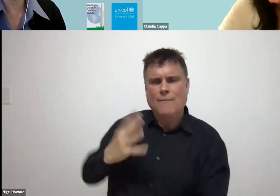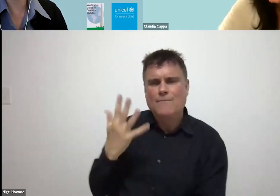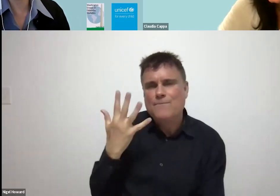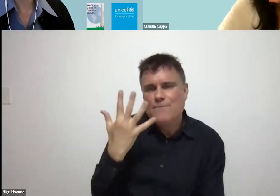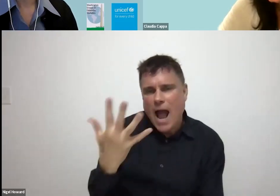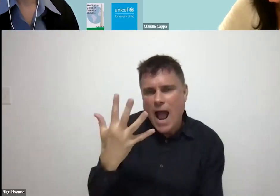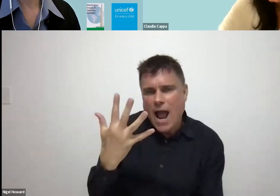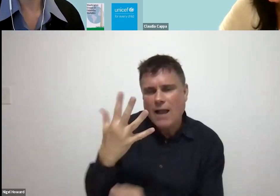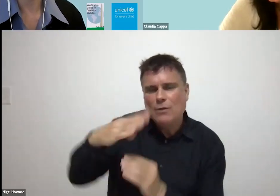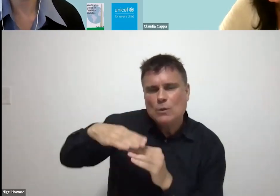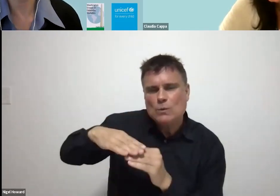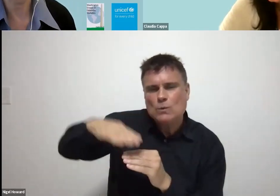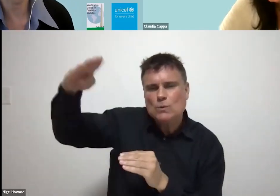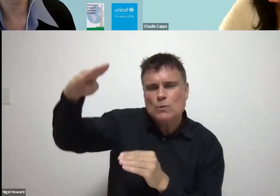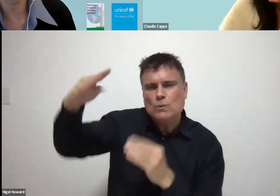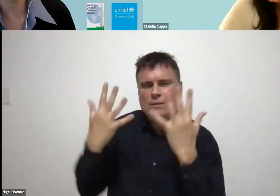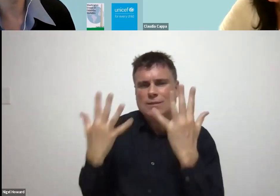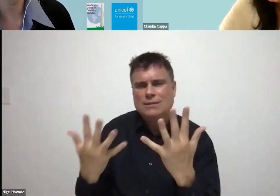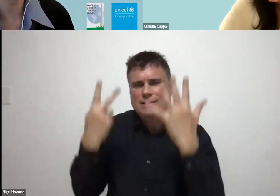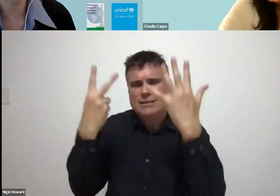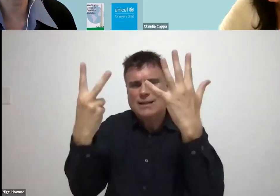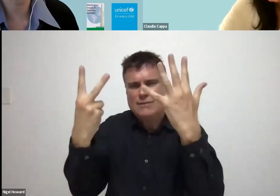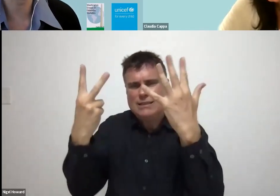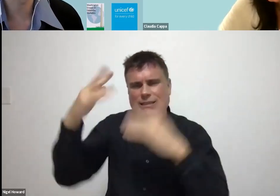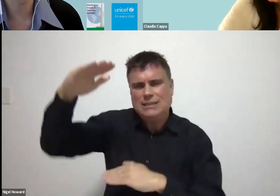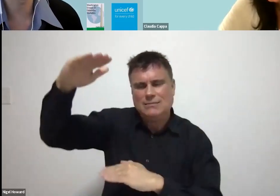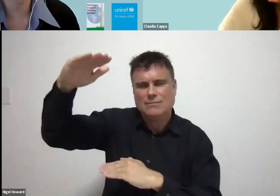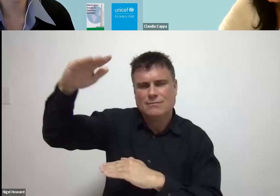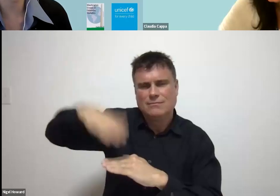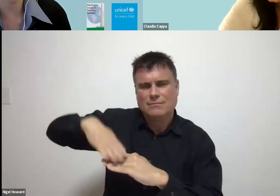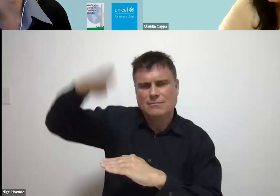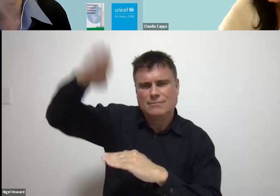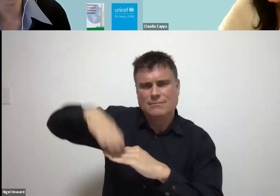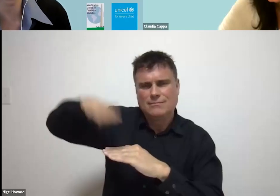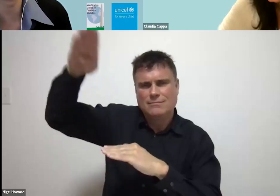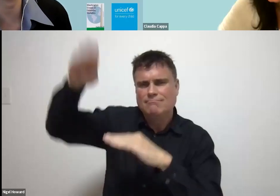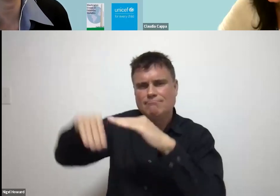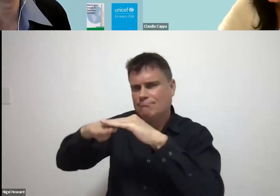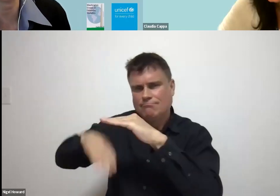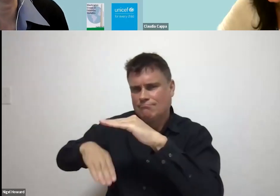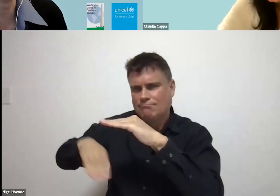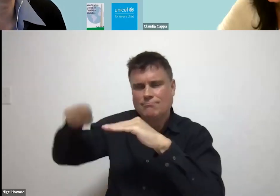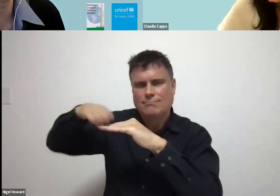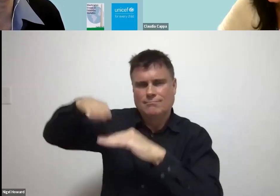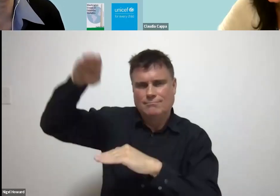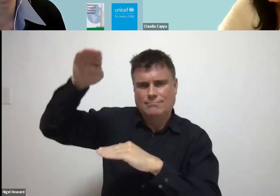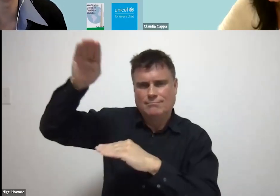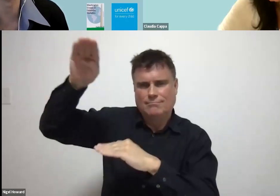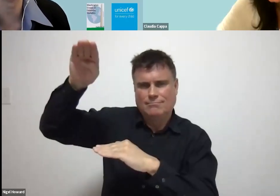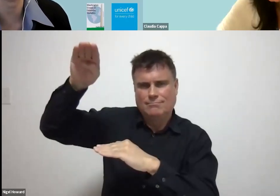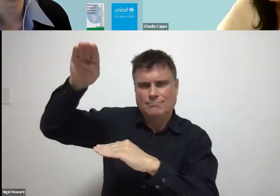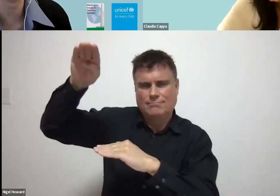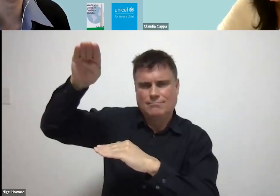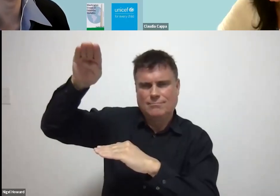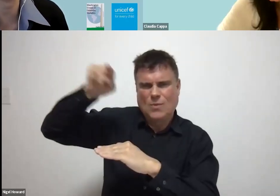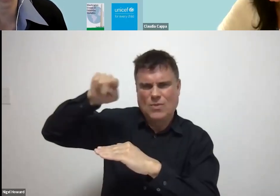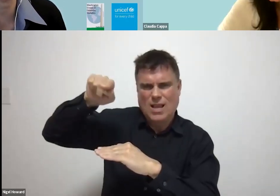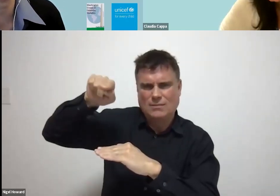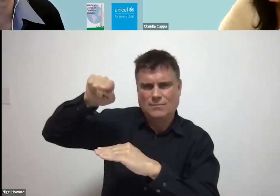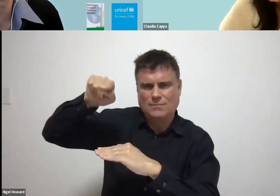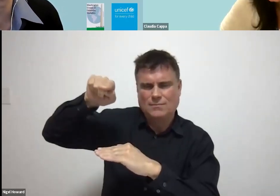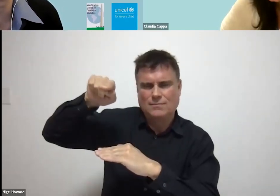jusqu'à 17 ans. Si j'ai bien compris la question, euh, est-ce que le modèle du